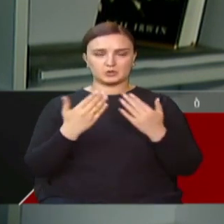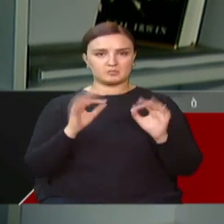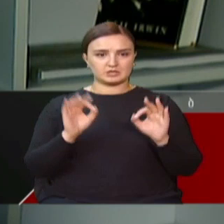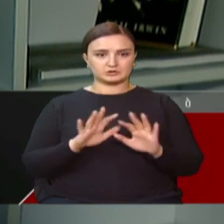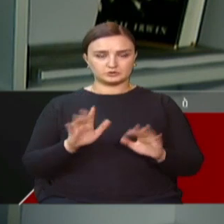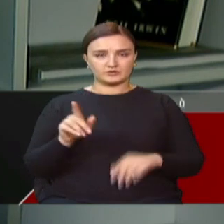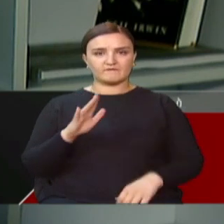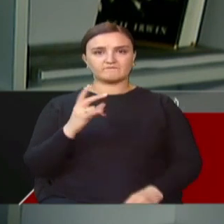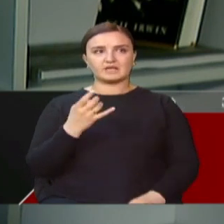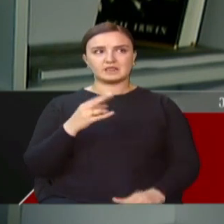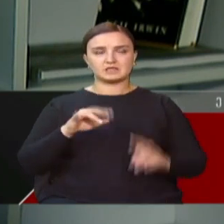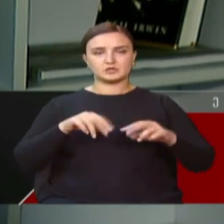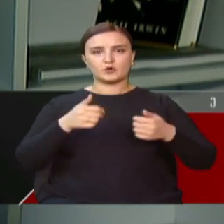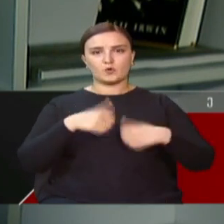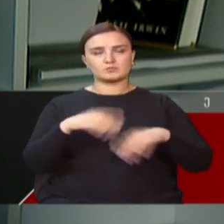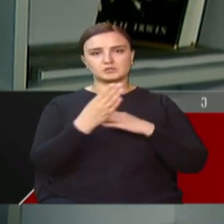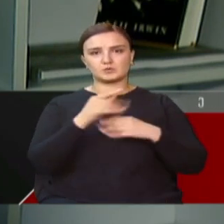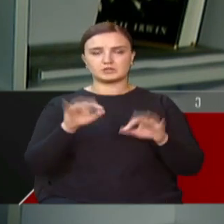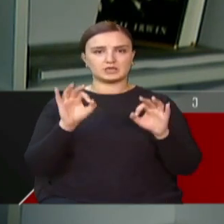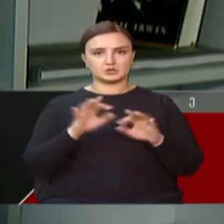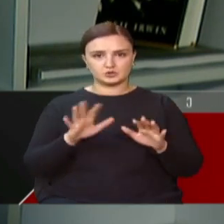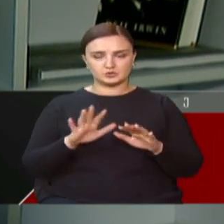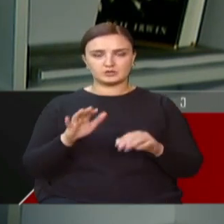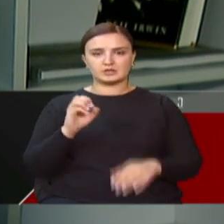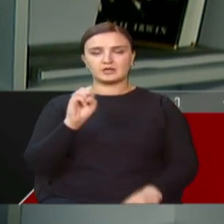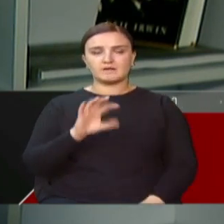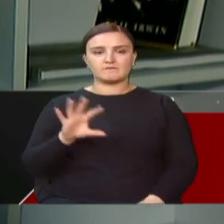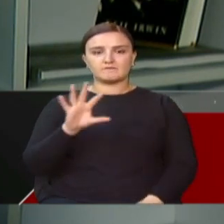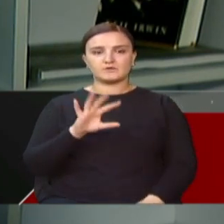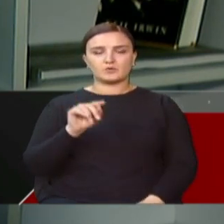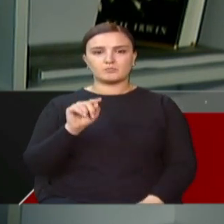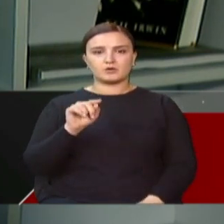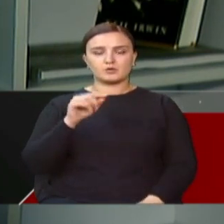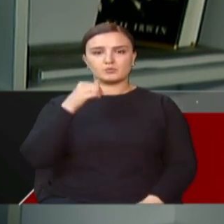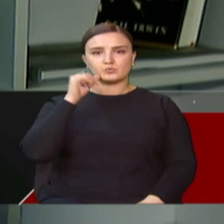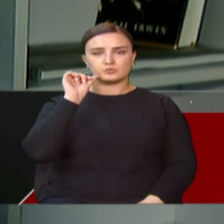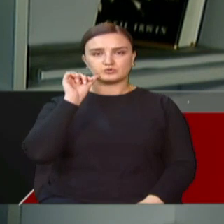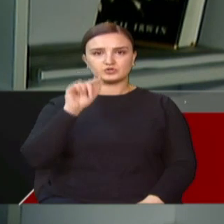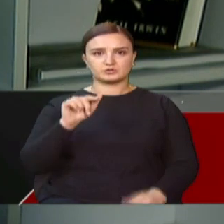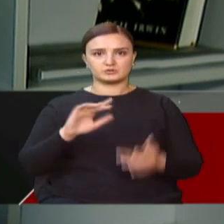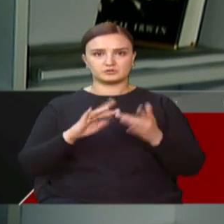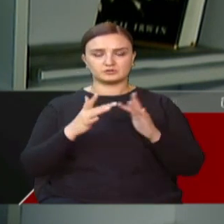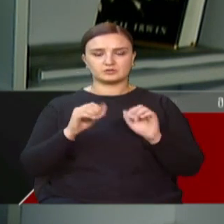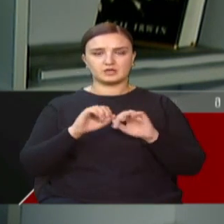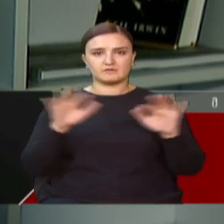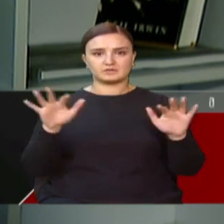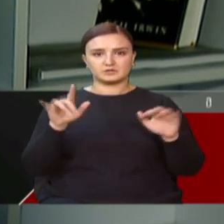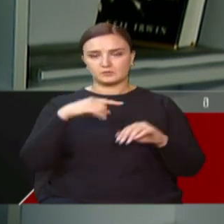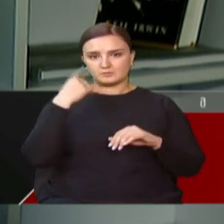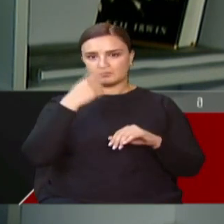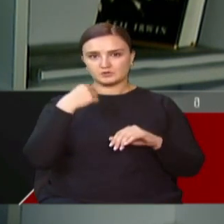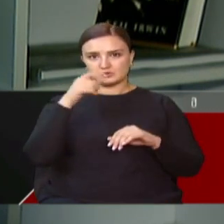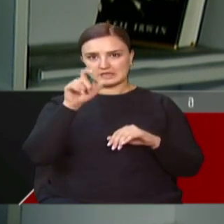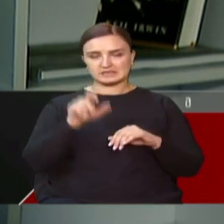ეძახის, რომ არ მიიღოთ ეს კანონი, არასწორიაო. ევროკავშირმა აგერ გუშინ თორცები ტვიტი გავრცელა, რომ personalizării